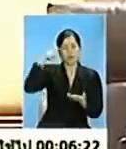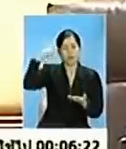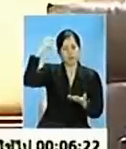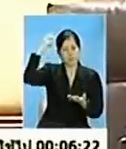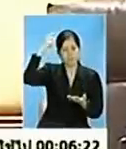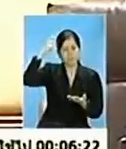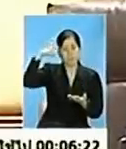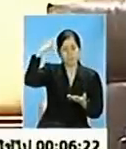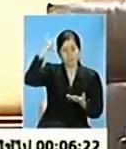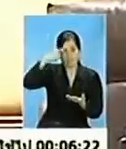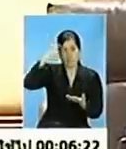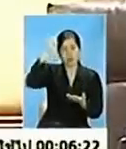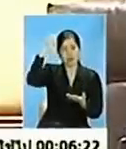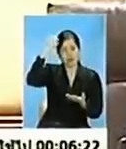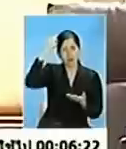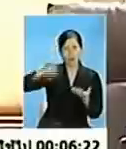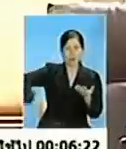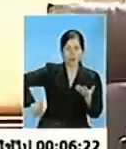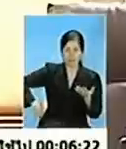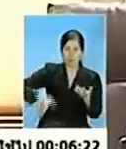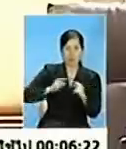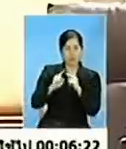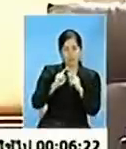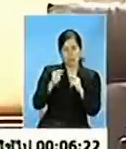เราเปิดศูนย์พิสูจน์สัญชาติ